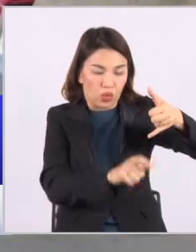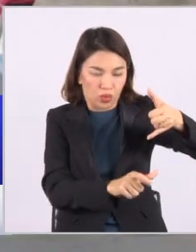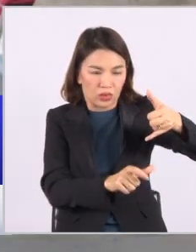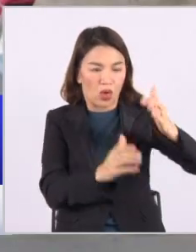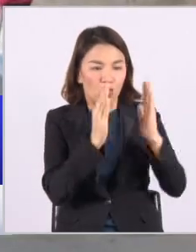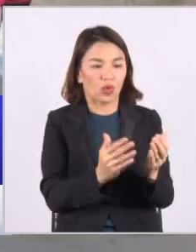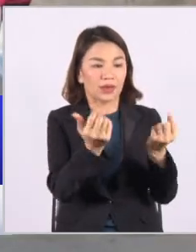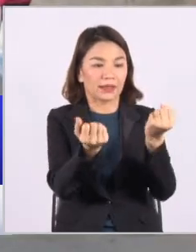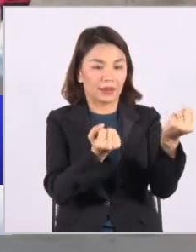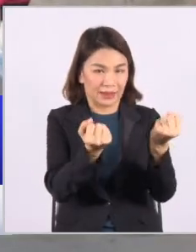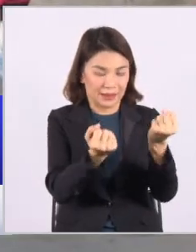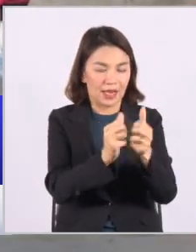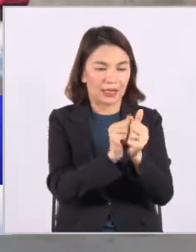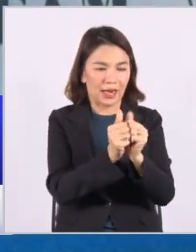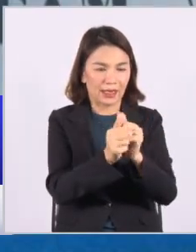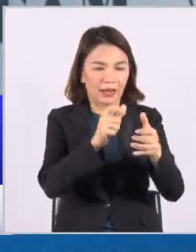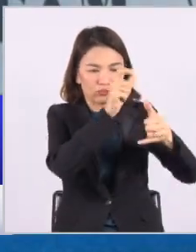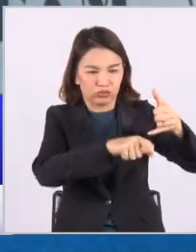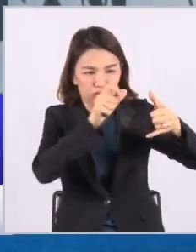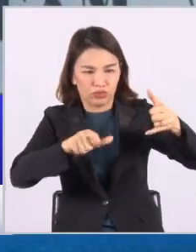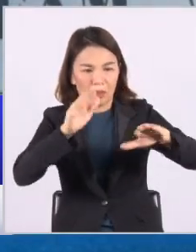ก็มีฝีมือและความสามารถมากขึ้นด้วยค่ะ